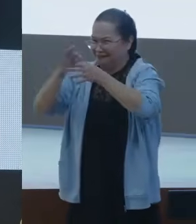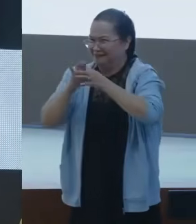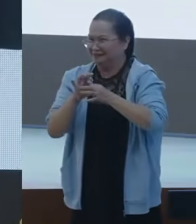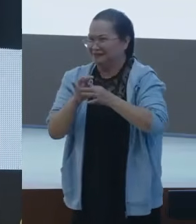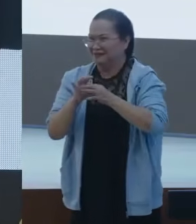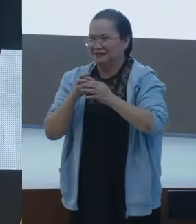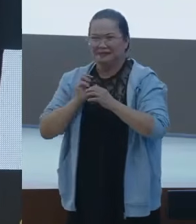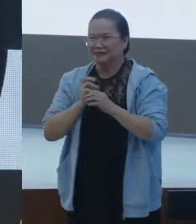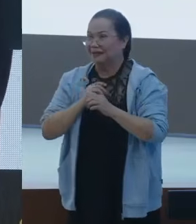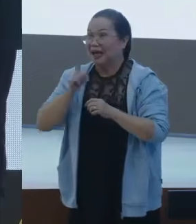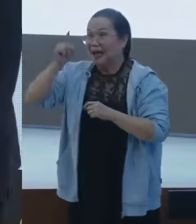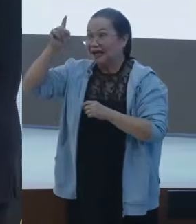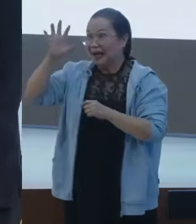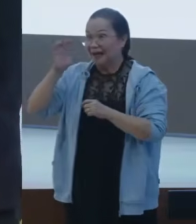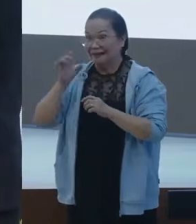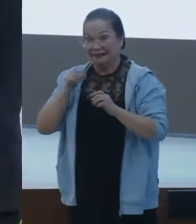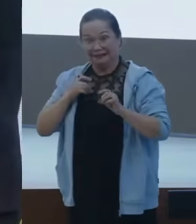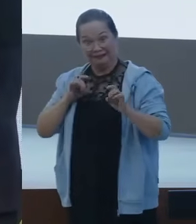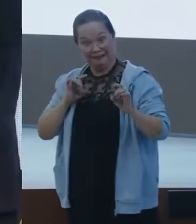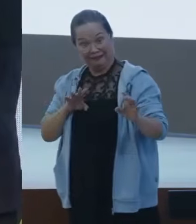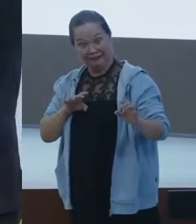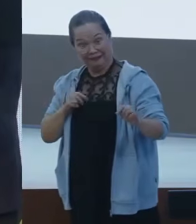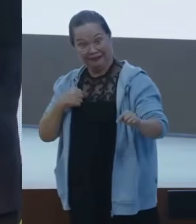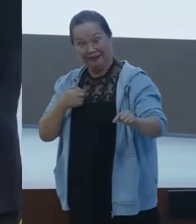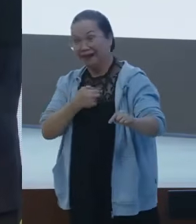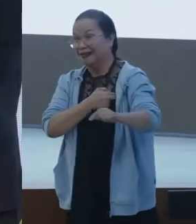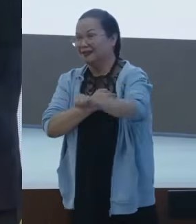tayo kaaway ng Diyos. Tayo ay anak na niya.